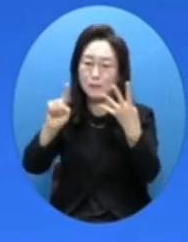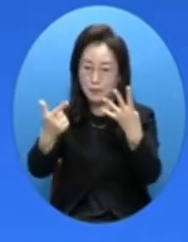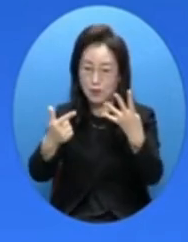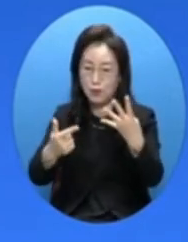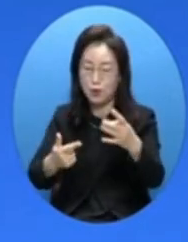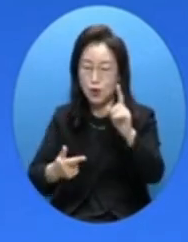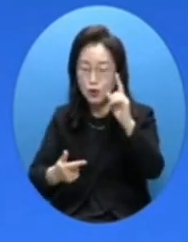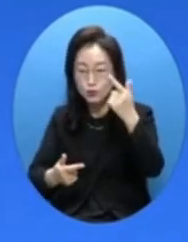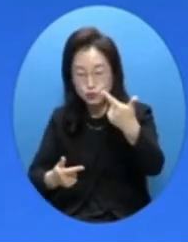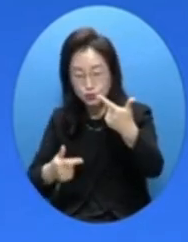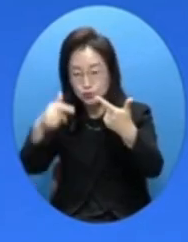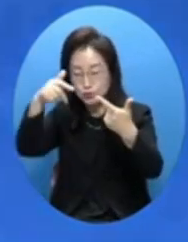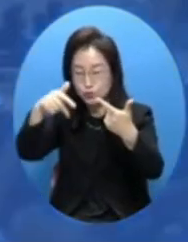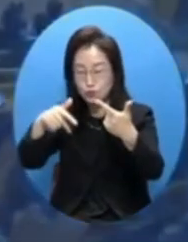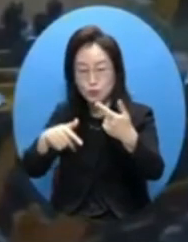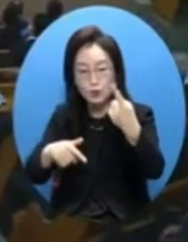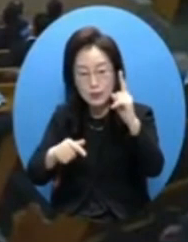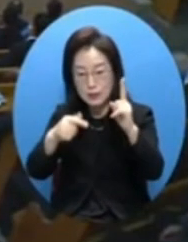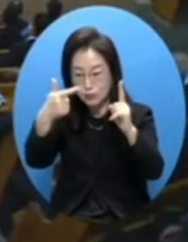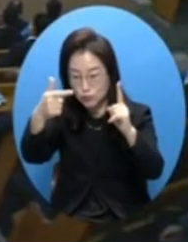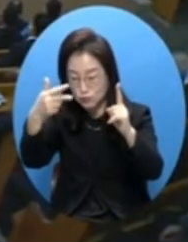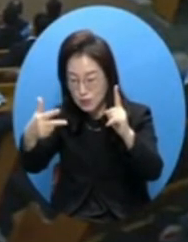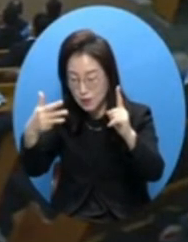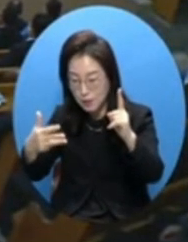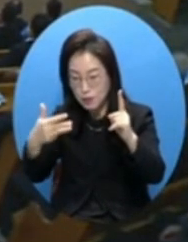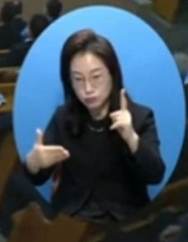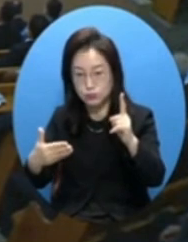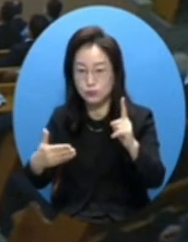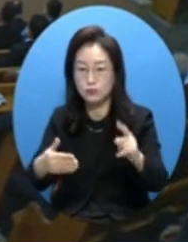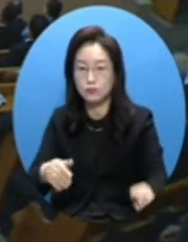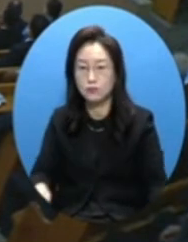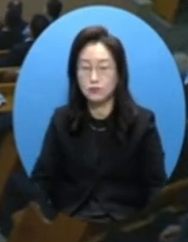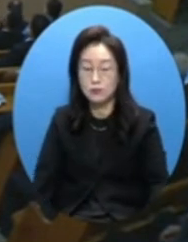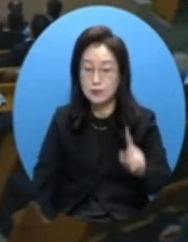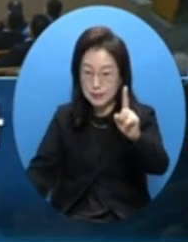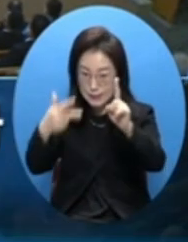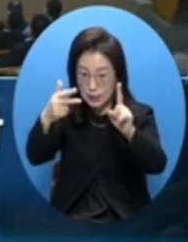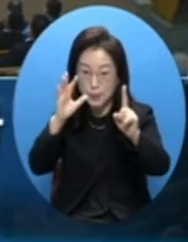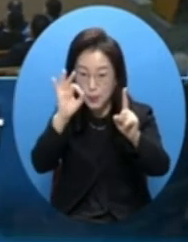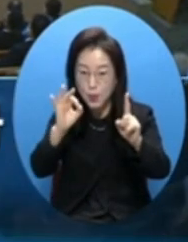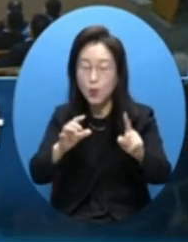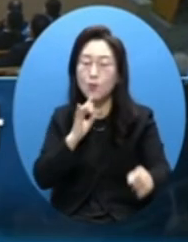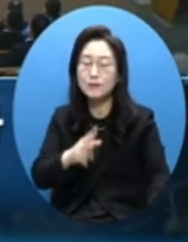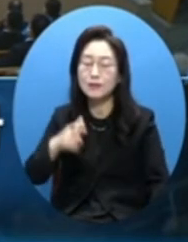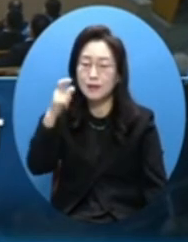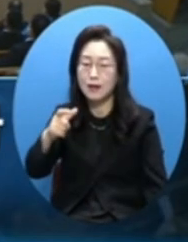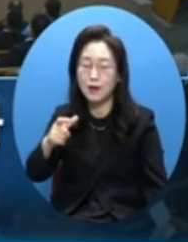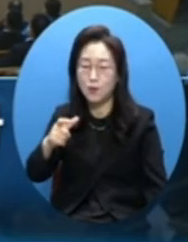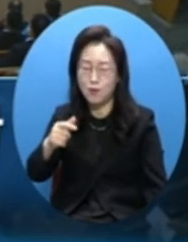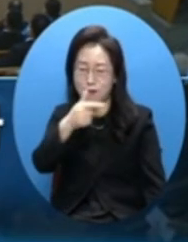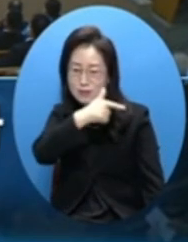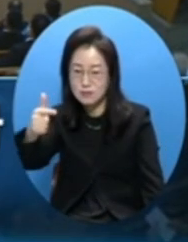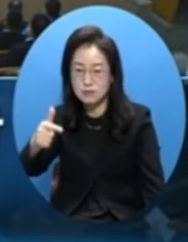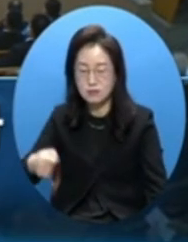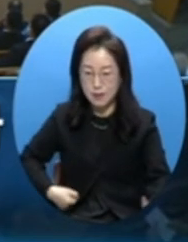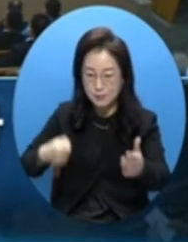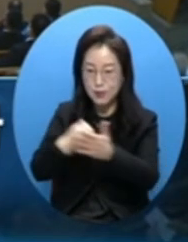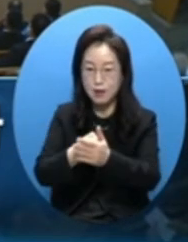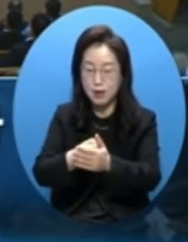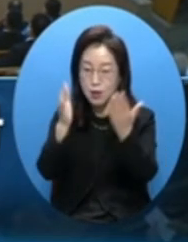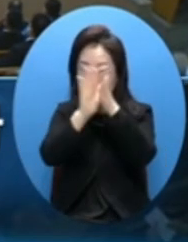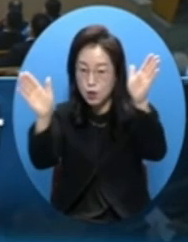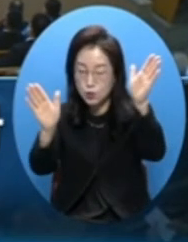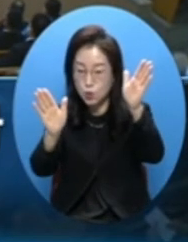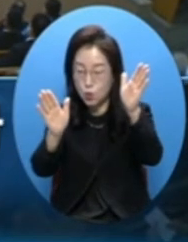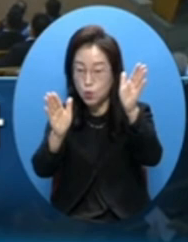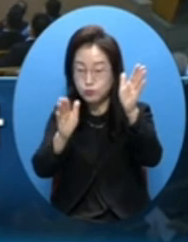6절, 7절, 9절, 18절에 나오는데 7절에 이와 같이 되어 있습니다. 오직 강하고 극히 담대하여 나의 종 모세가 내게